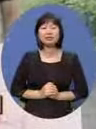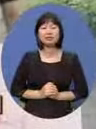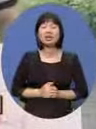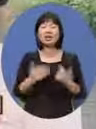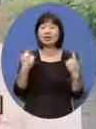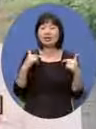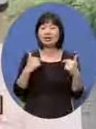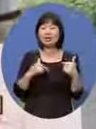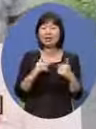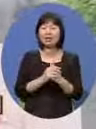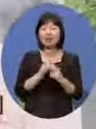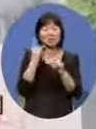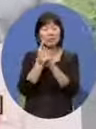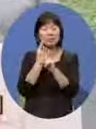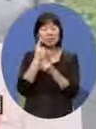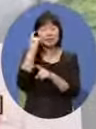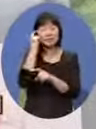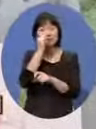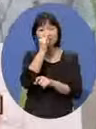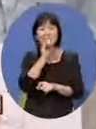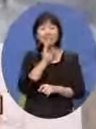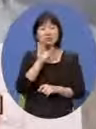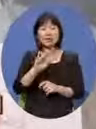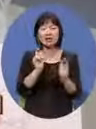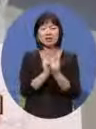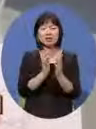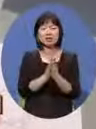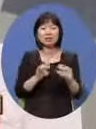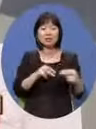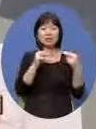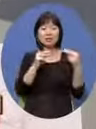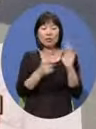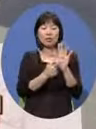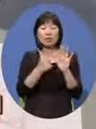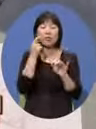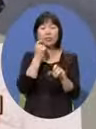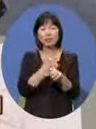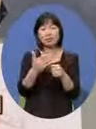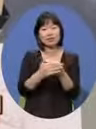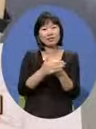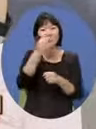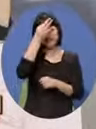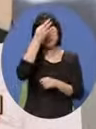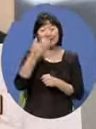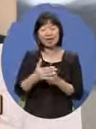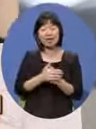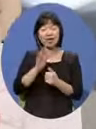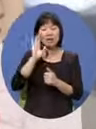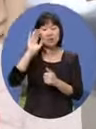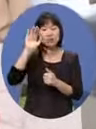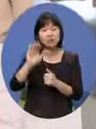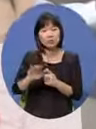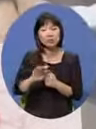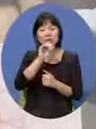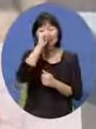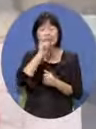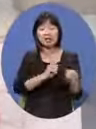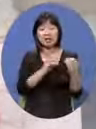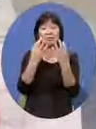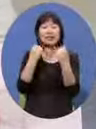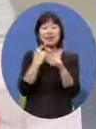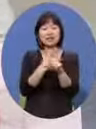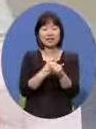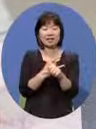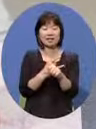항상 매일매일 생각하고 있는데 직접적으로 표현 못해서 미안하다. 앞으로 좋은 대화 많이